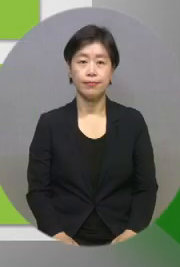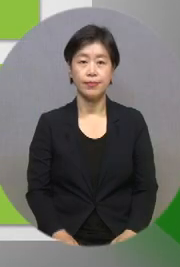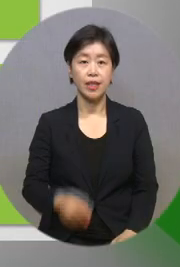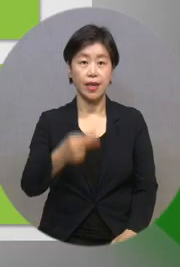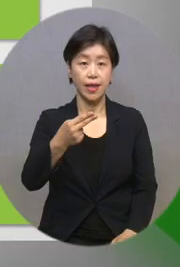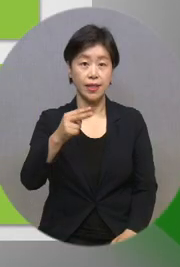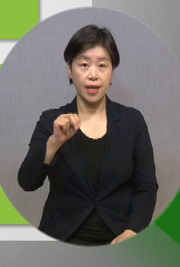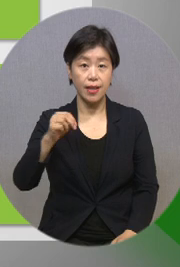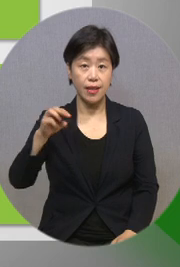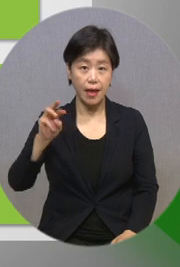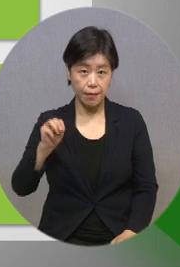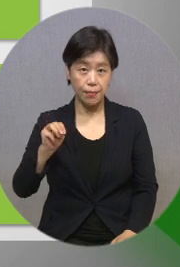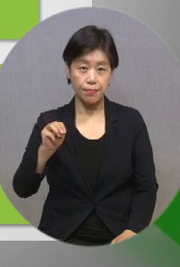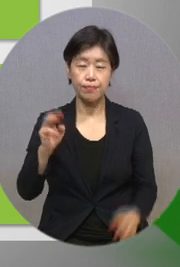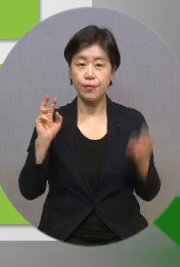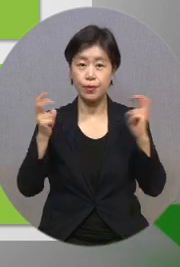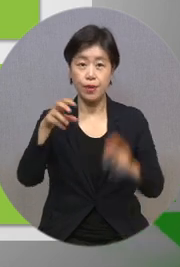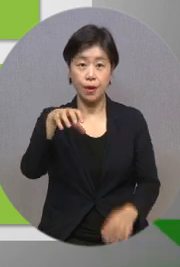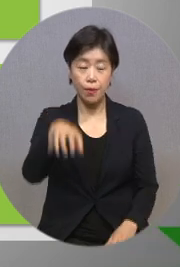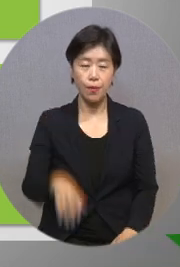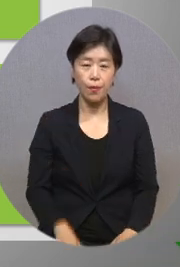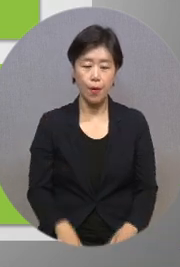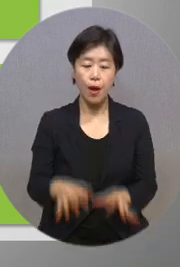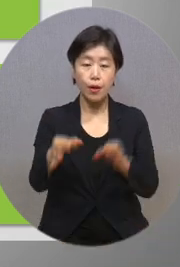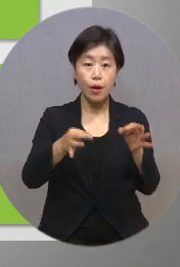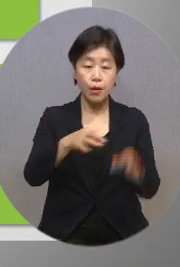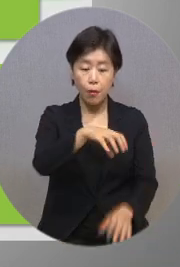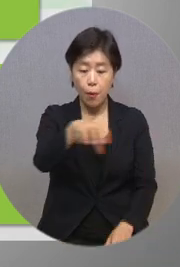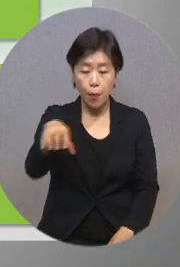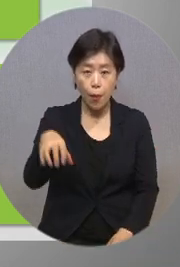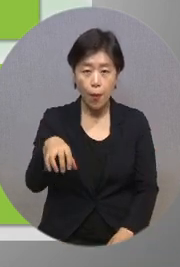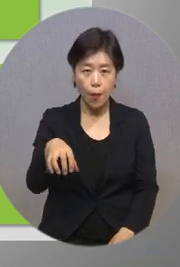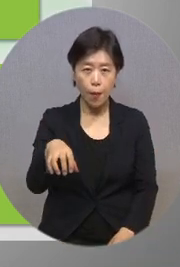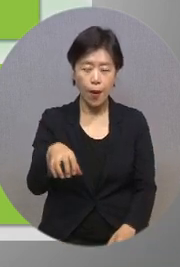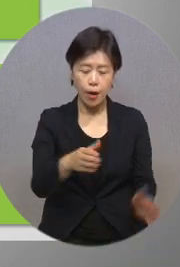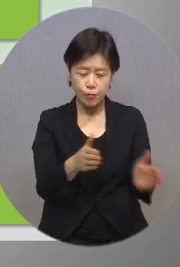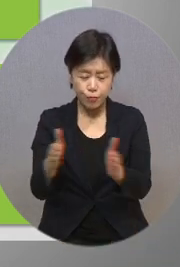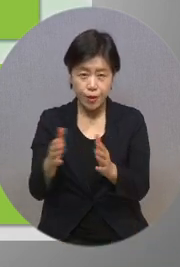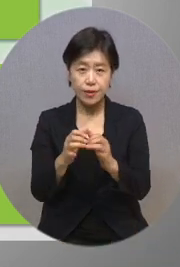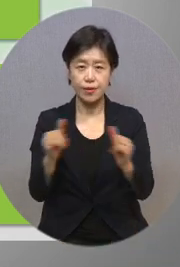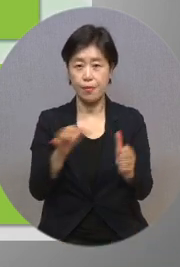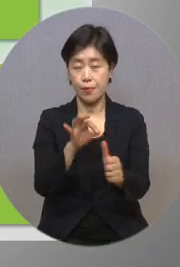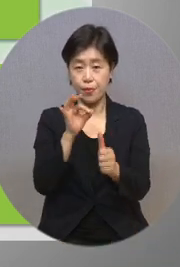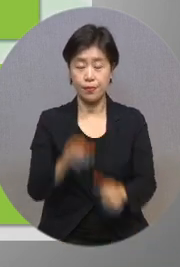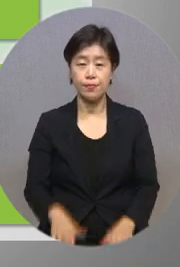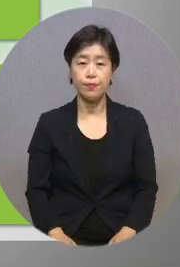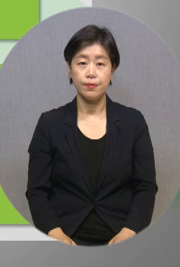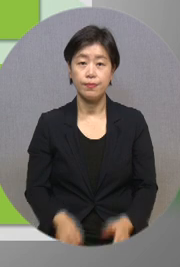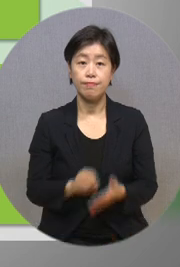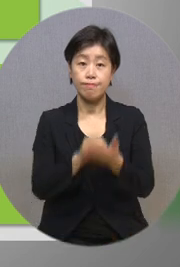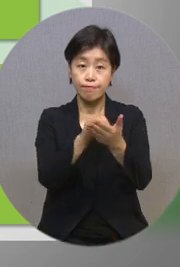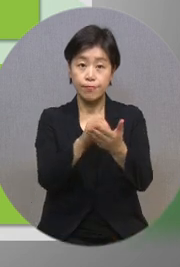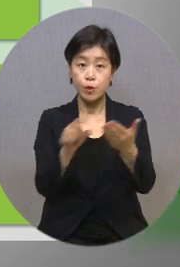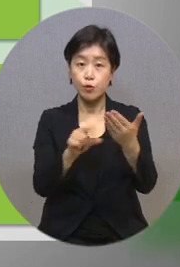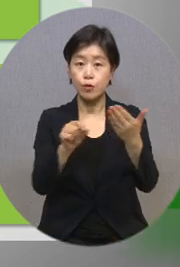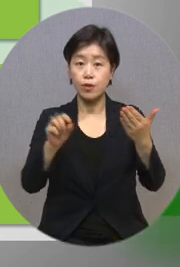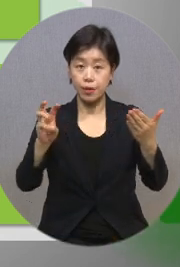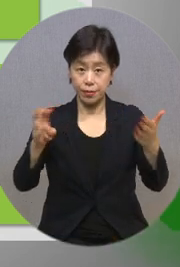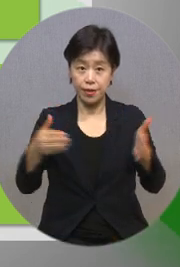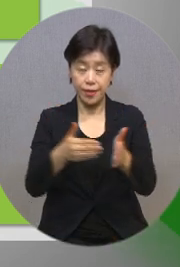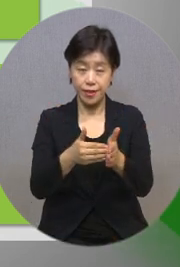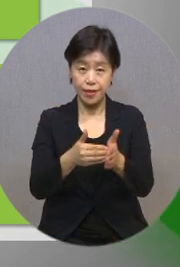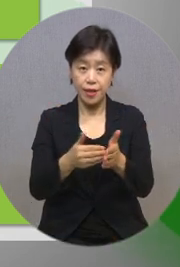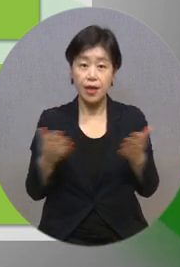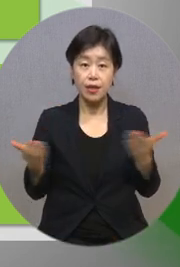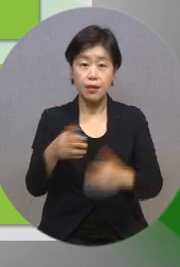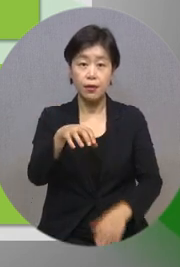H&M 헤네스 모리츠 주식회사에서 매장 정리원을 모집합니다. 접수 마감일은 9월 30일까지며